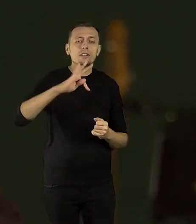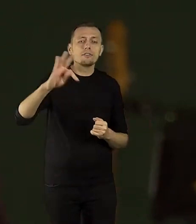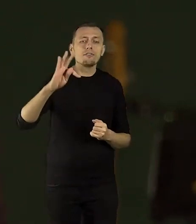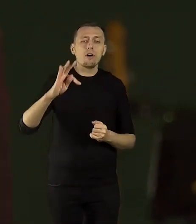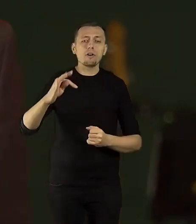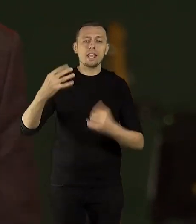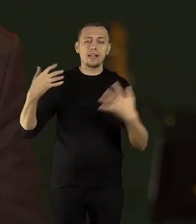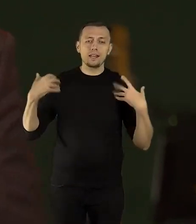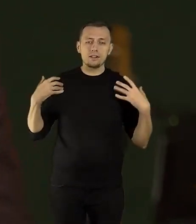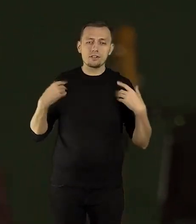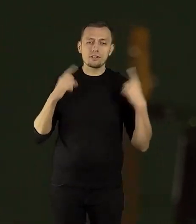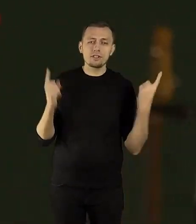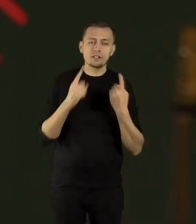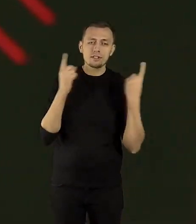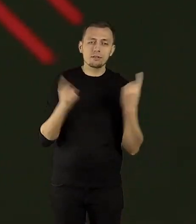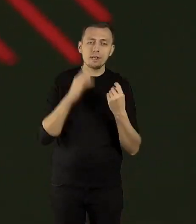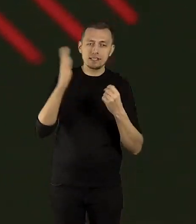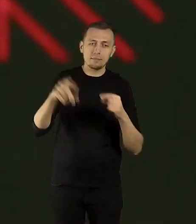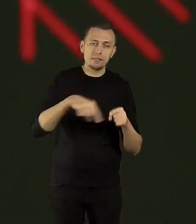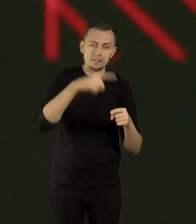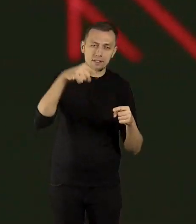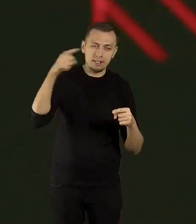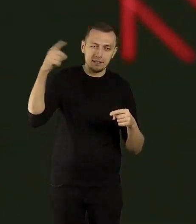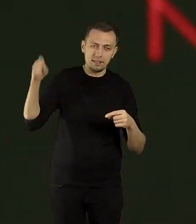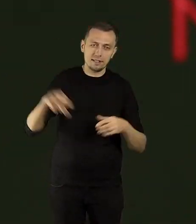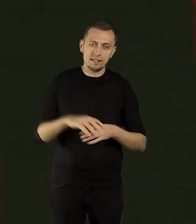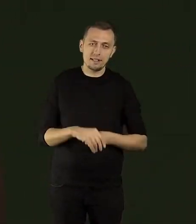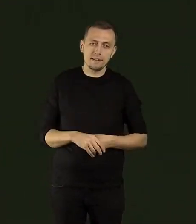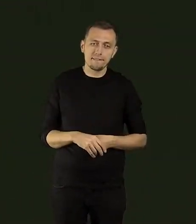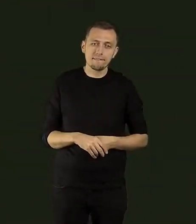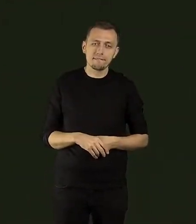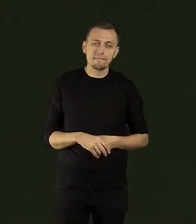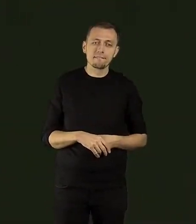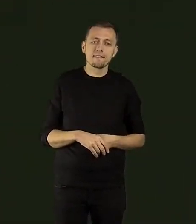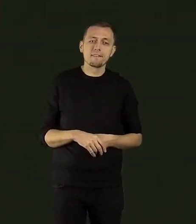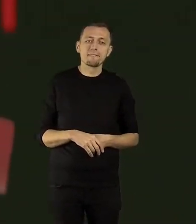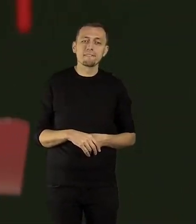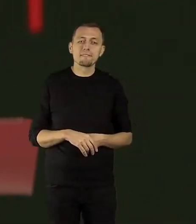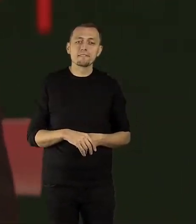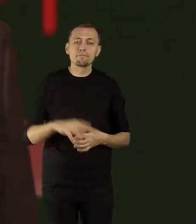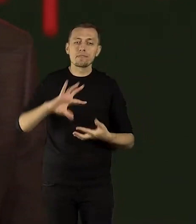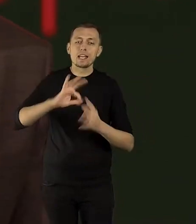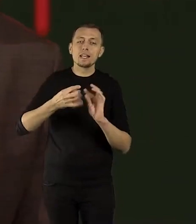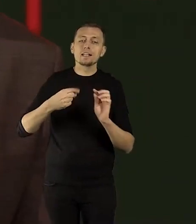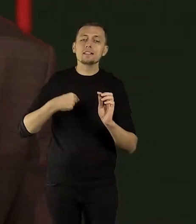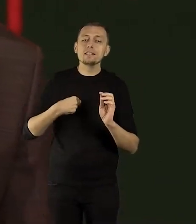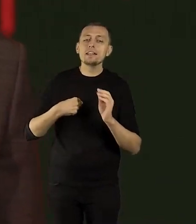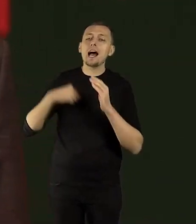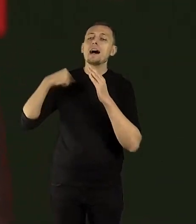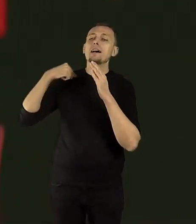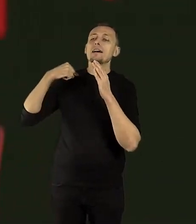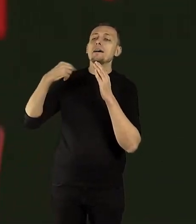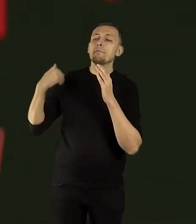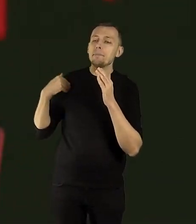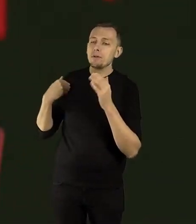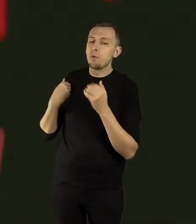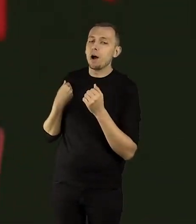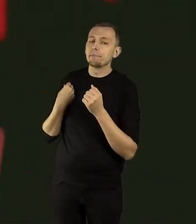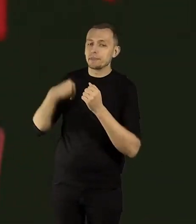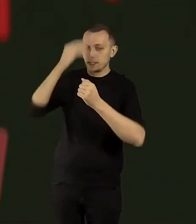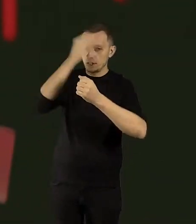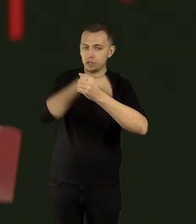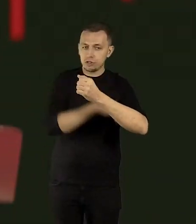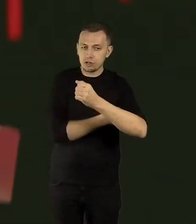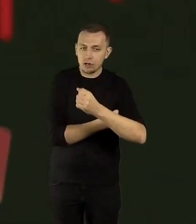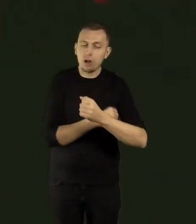Gdy chodziłem do seminarium, moim ulubionym wykładowcą był nieżyjący już Veikko Manninen z Finlandii. Był